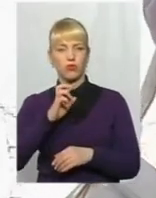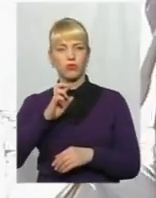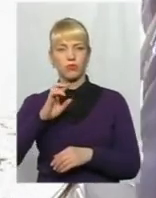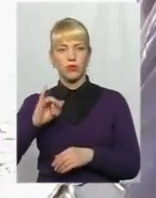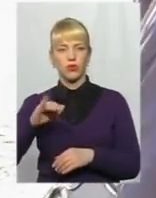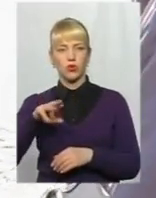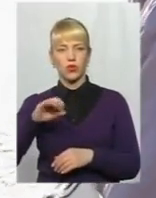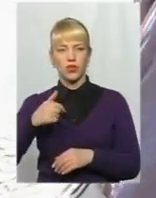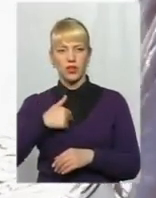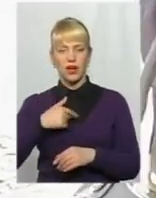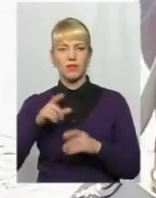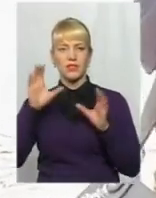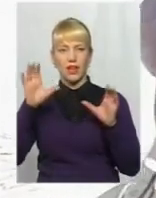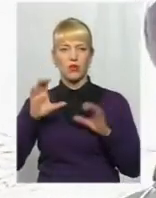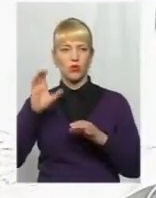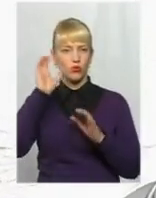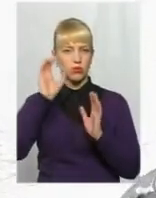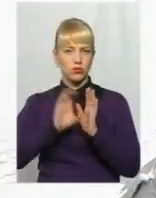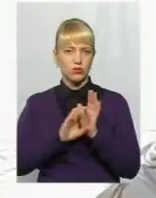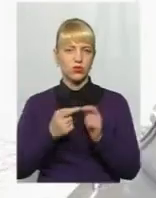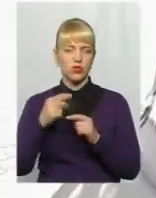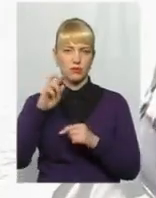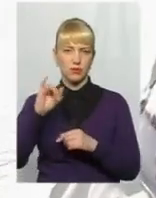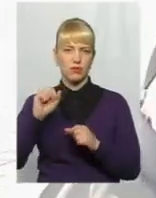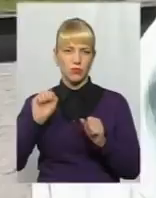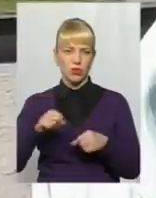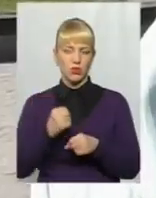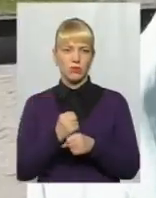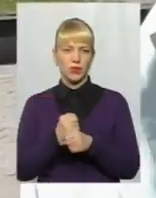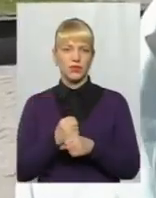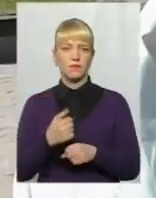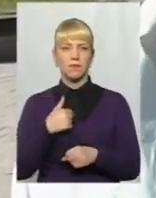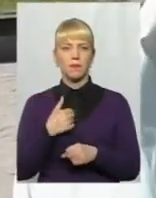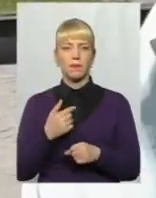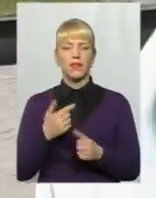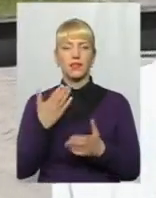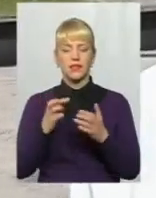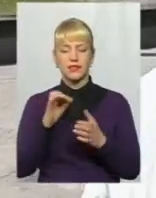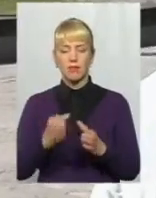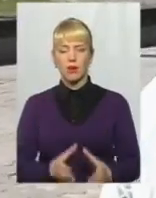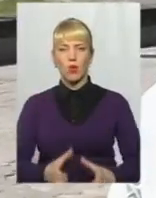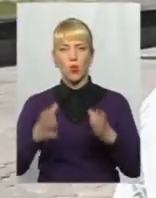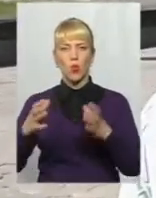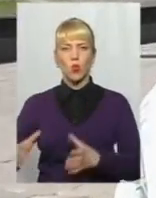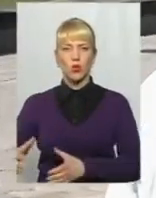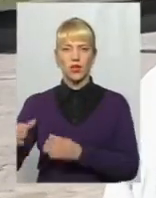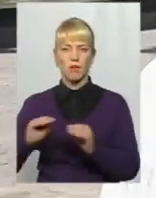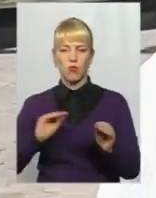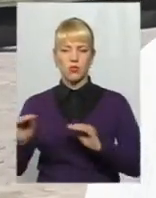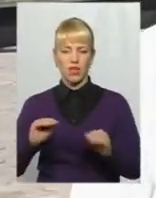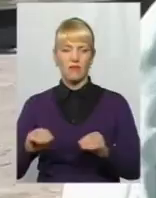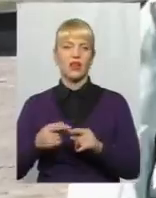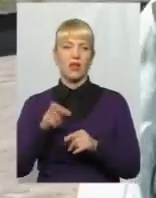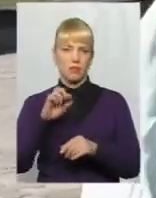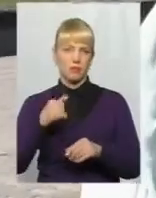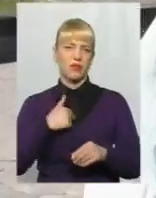я законопослушна, я б, може, так і робив. Спеціальні урни поставили, так чому б ні? Сортували ви?